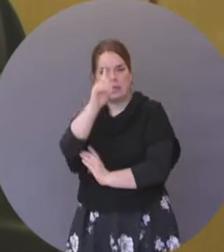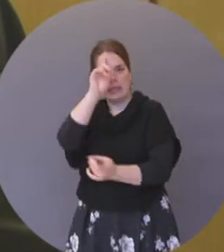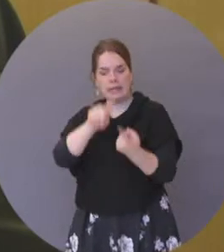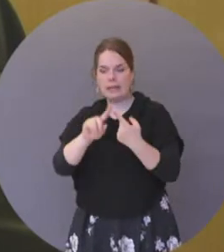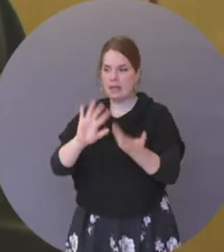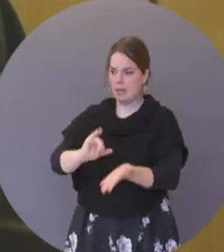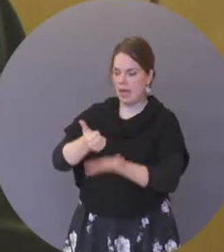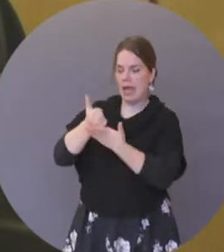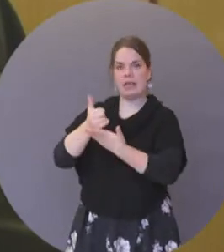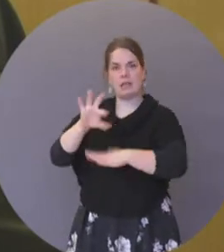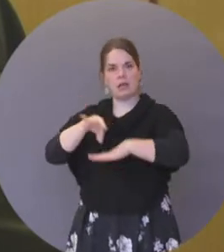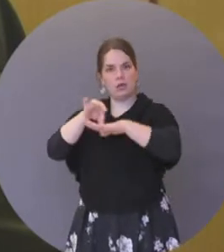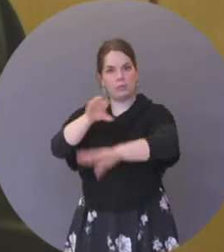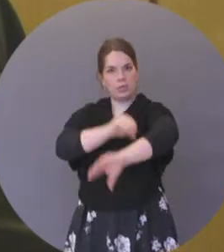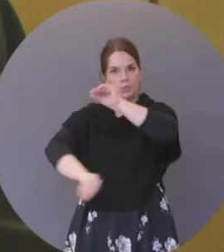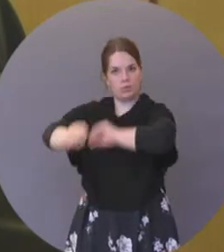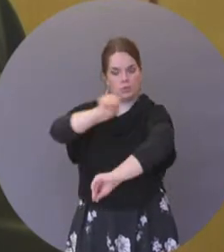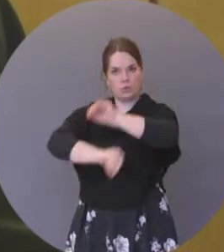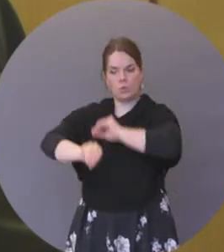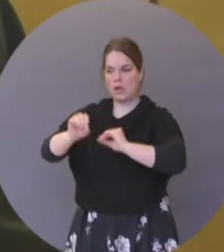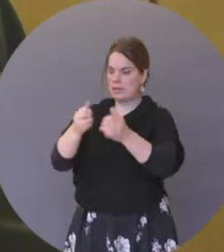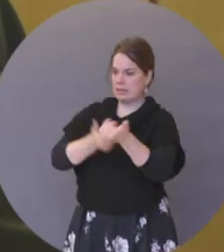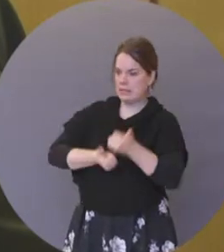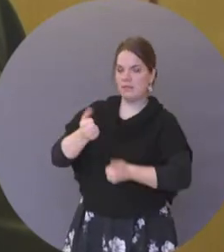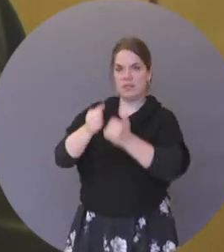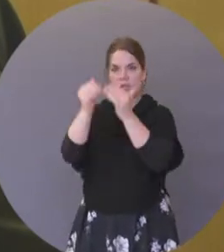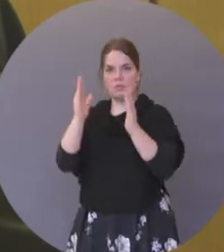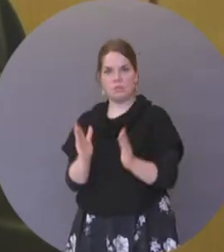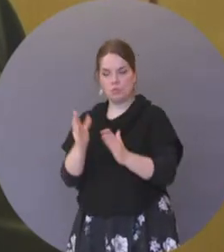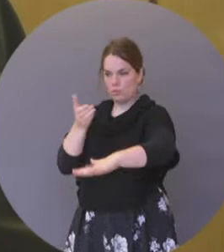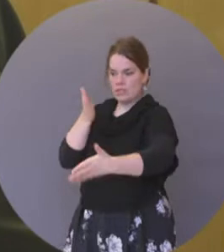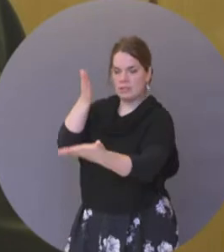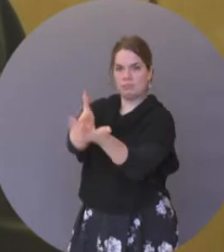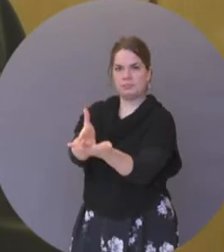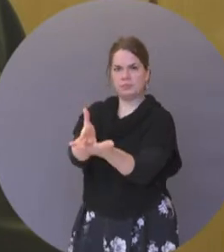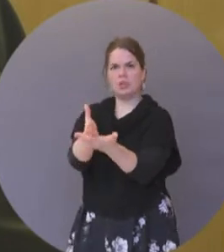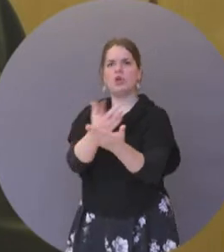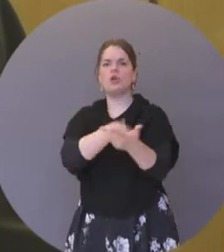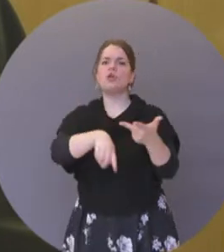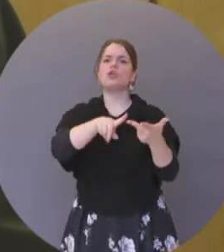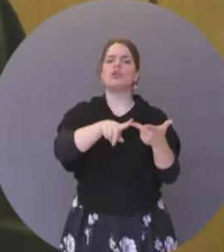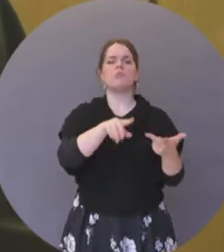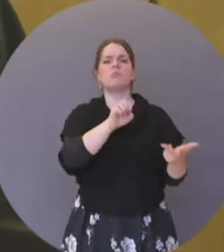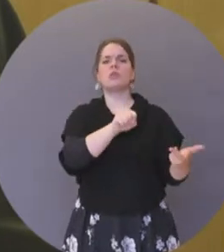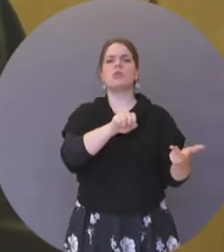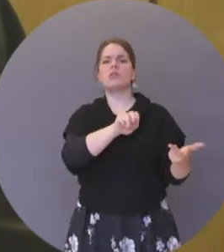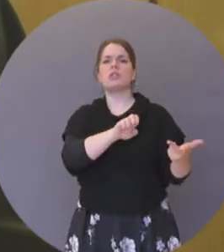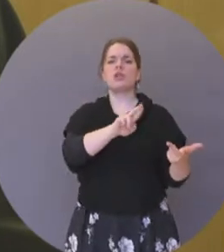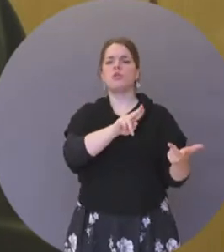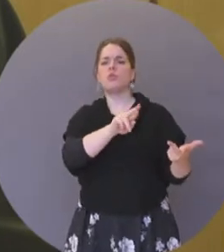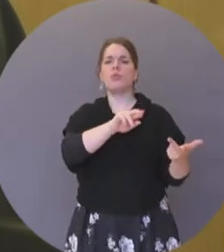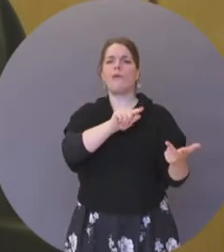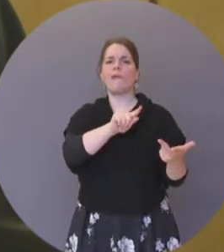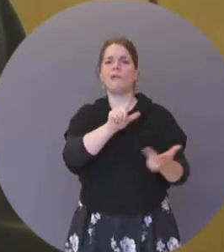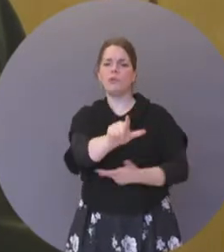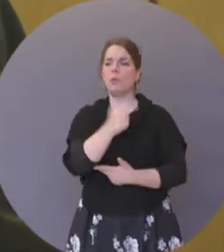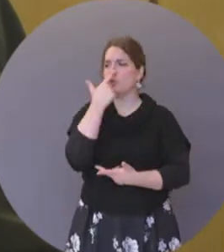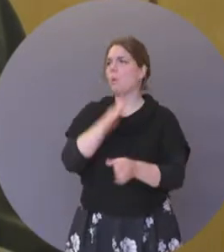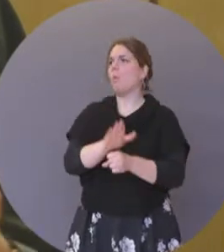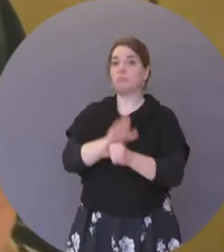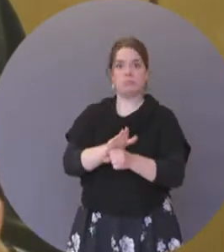l'accompagnement des soins et des services à domicile les mesures du Ségur 2 n'ont plus ne sont pas à la hauteur